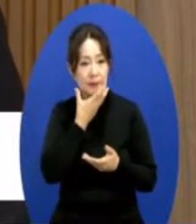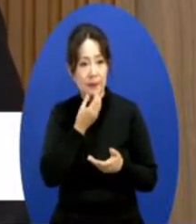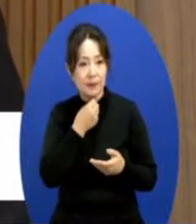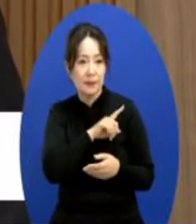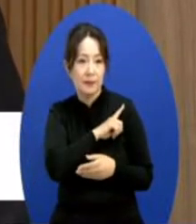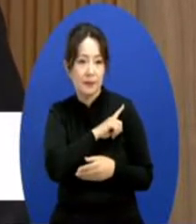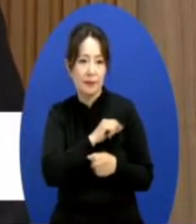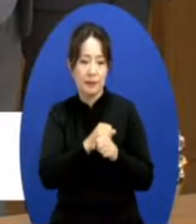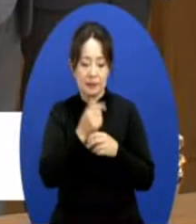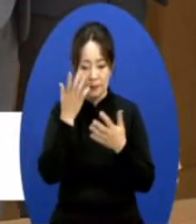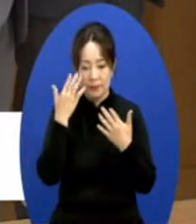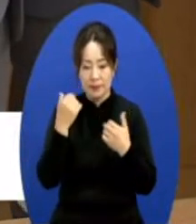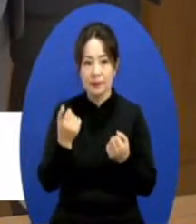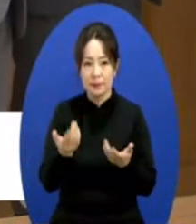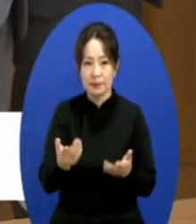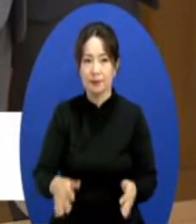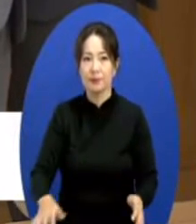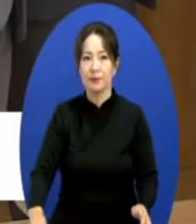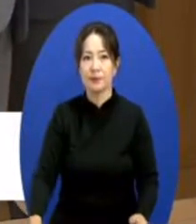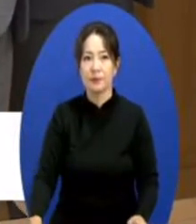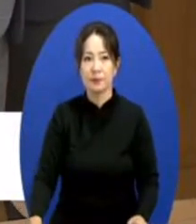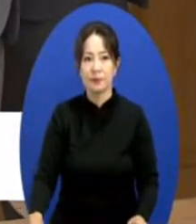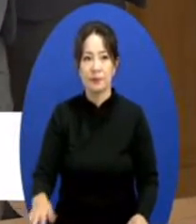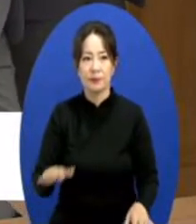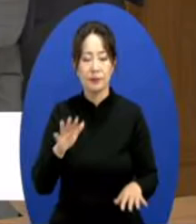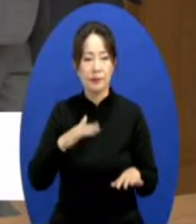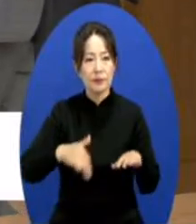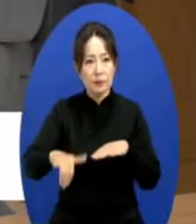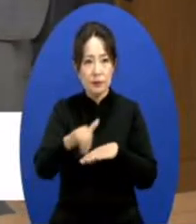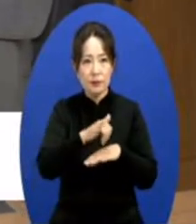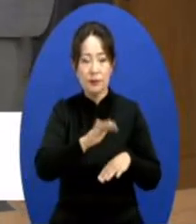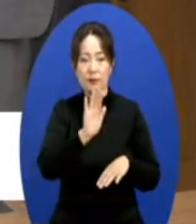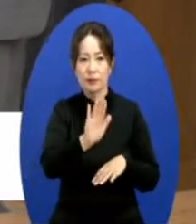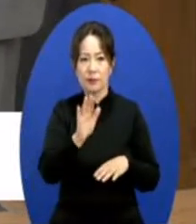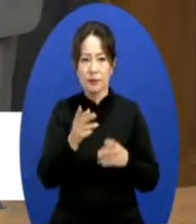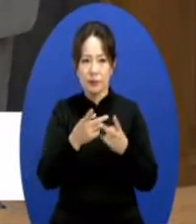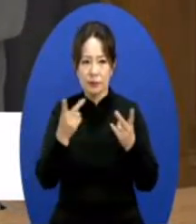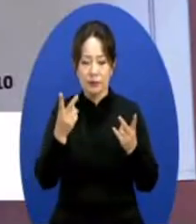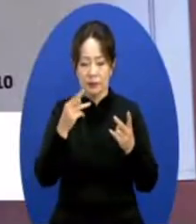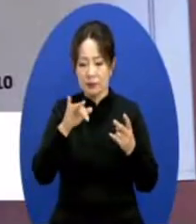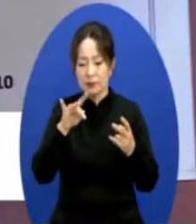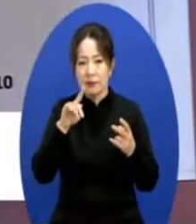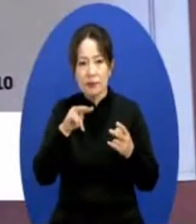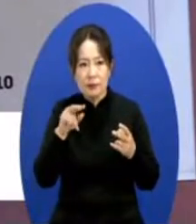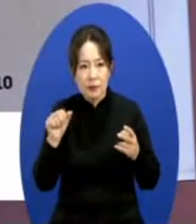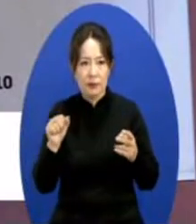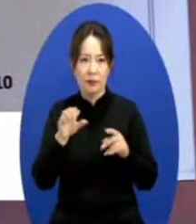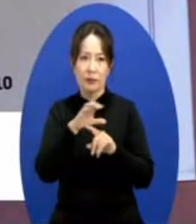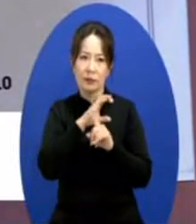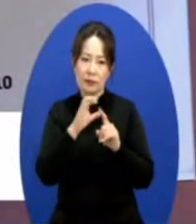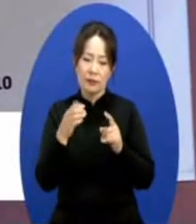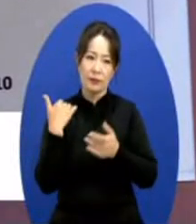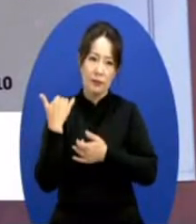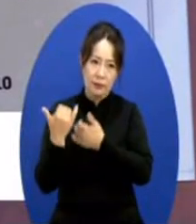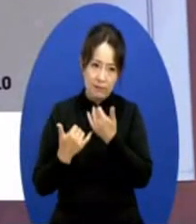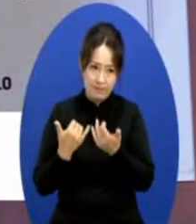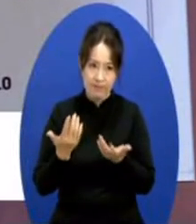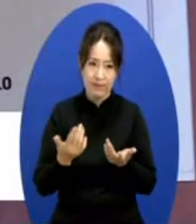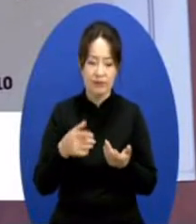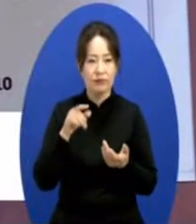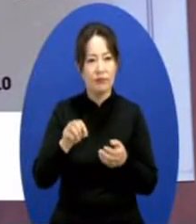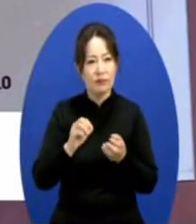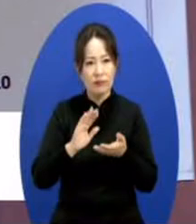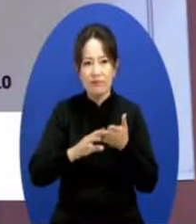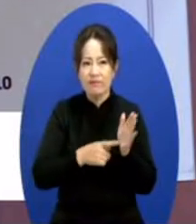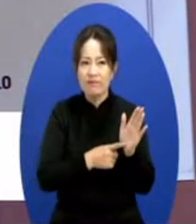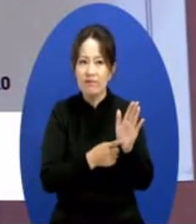сайхан уралдаан тавих хэмжээндээ зохион байгуулж байгаа. За аливаа улс орны оршин тогтнох үндэсний дахлаанд соёл урлаг өв уламжлал юм. Үүнийг түгээн дэлгэрүүлэх